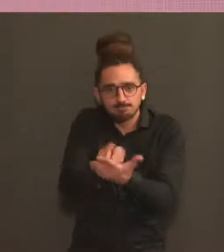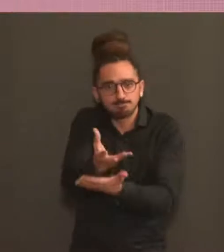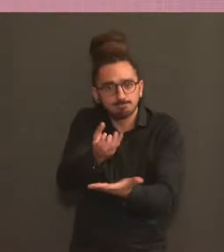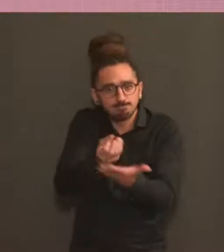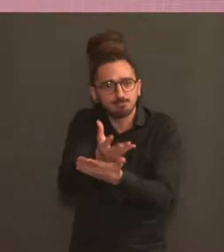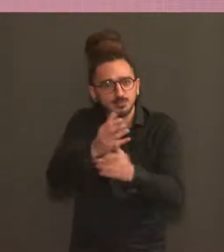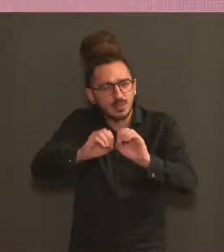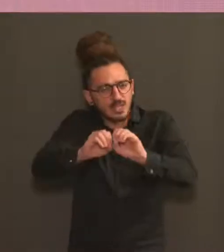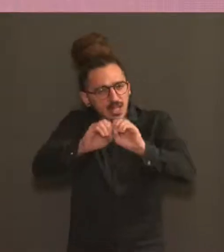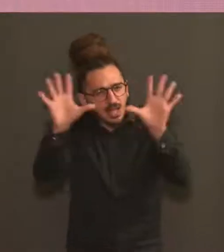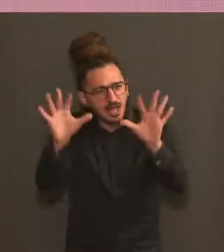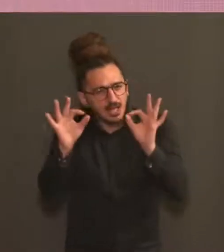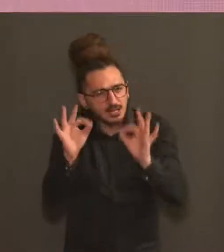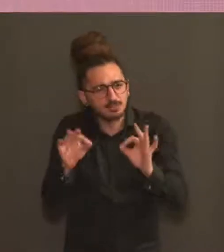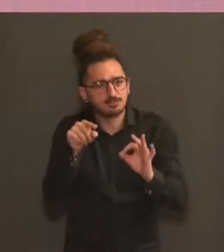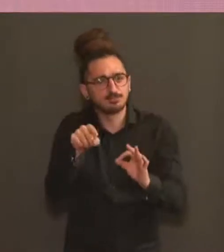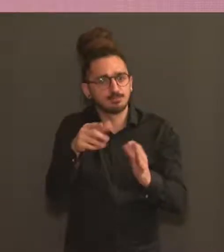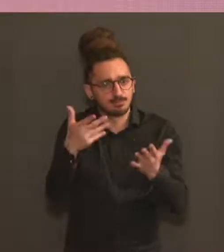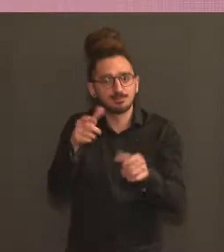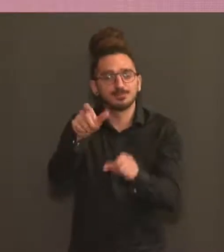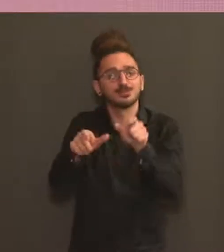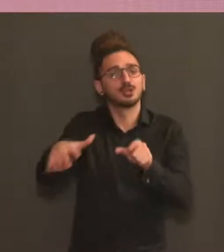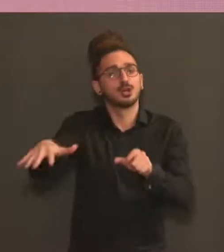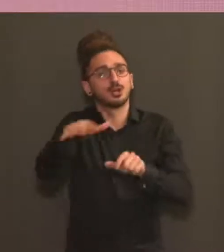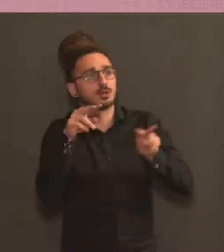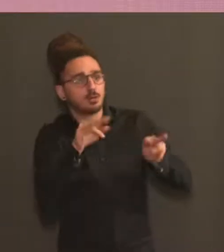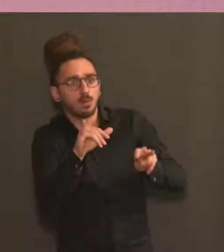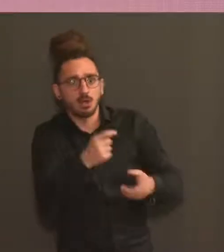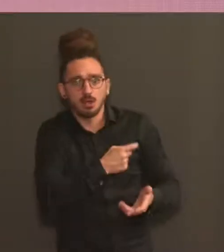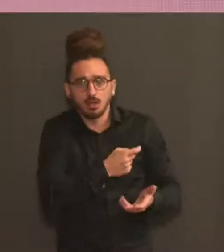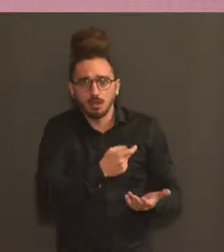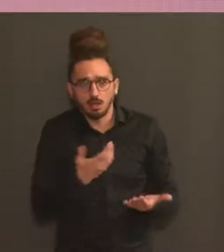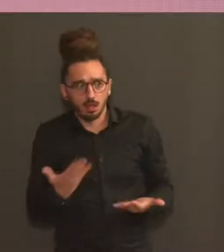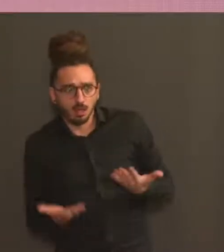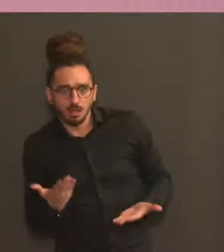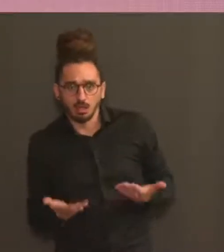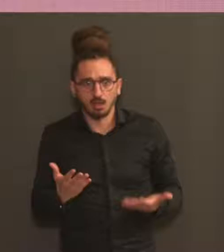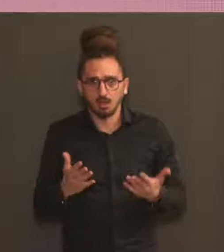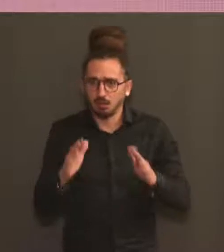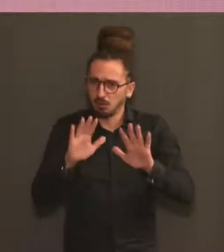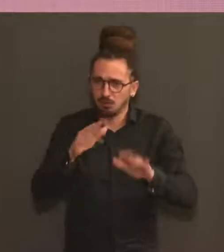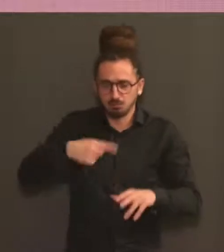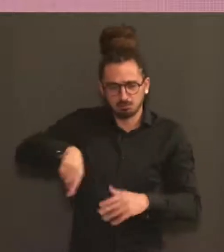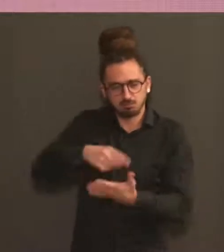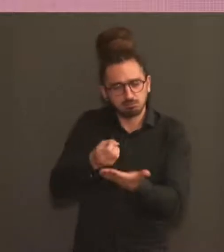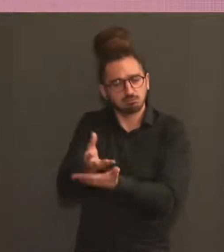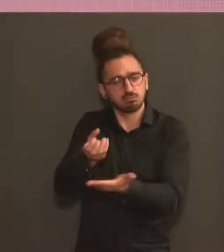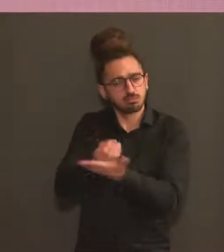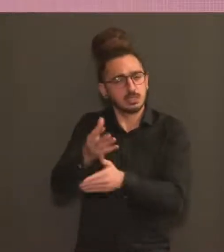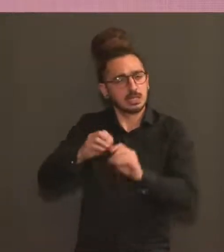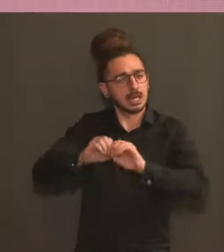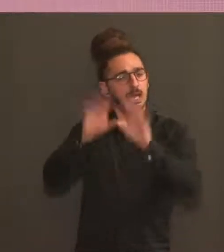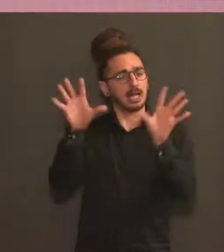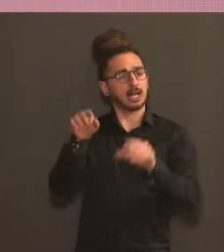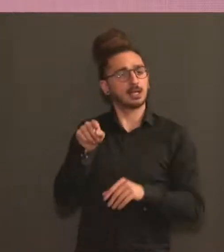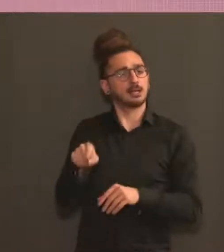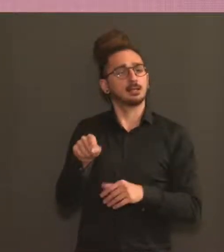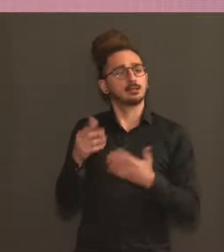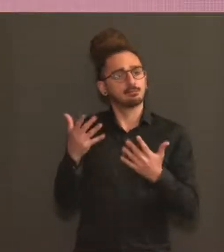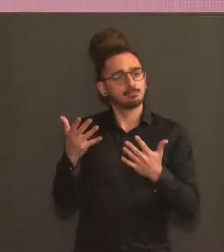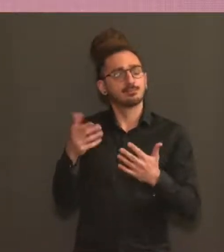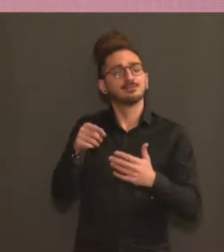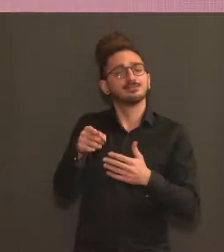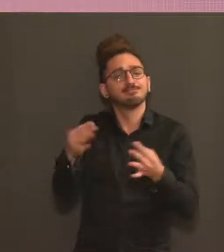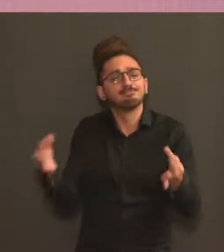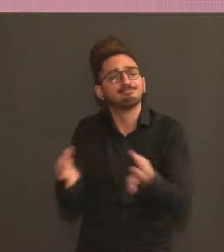et de transmettre un message clair sur les vaccins utilisés, mais aussi sur les procédures